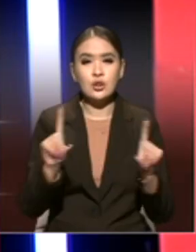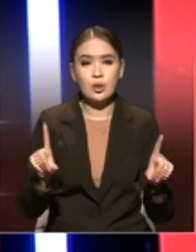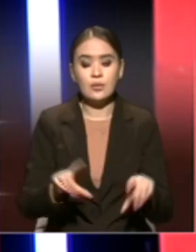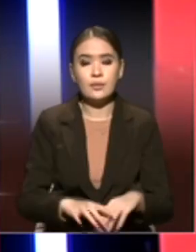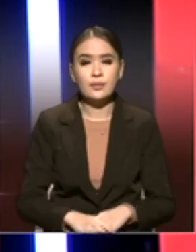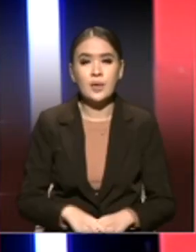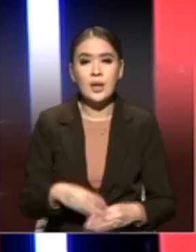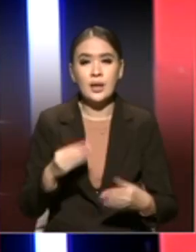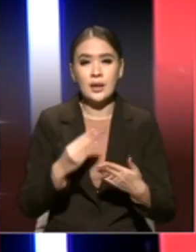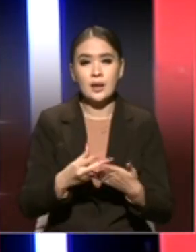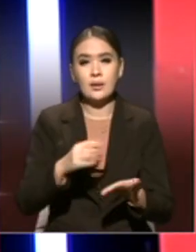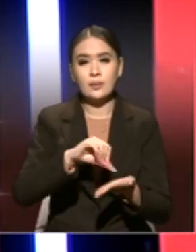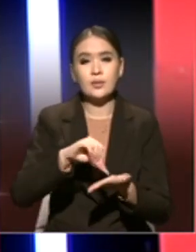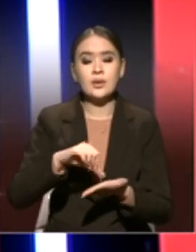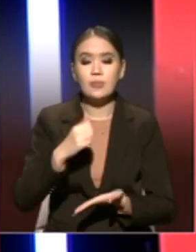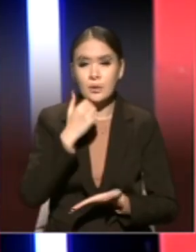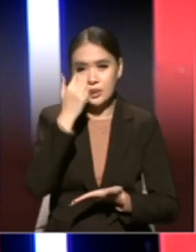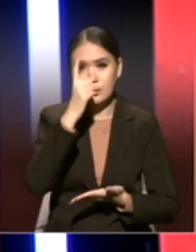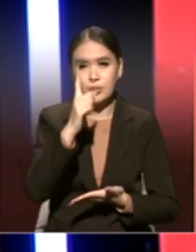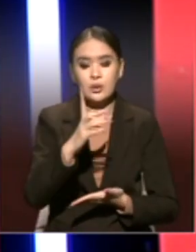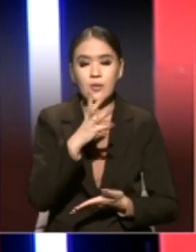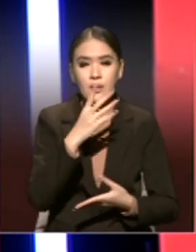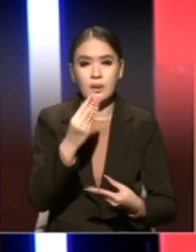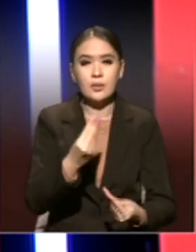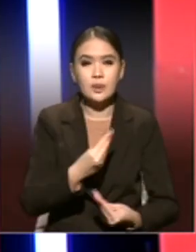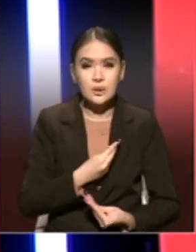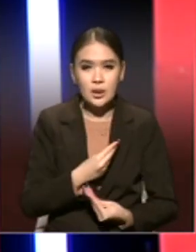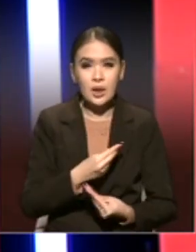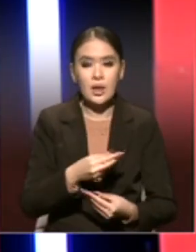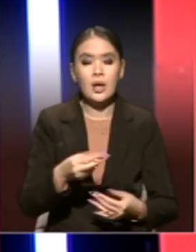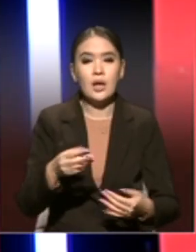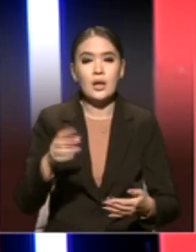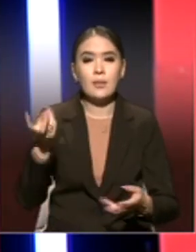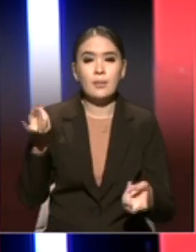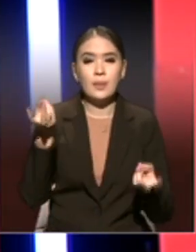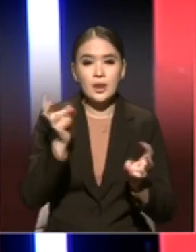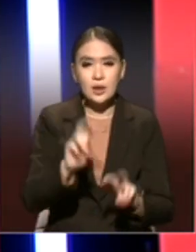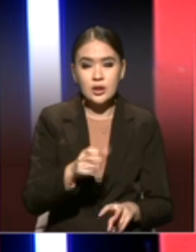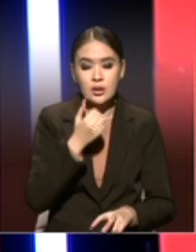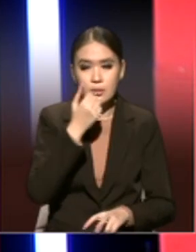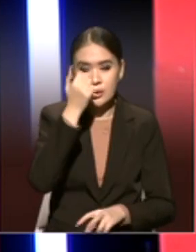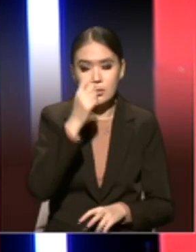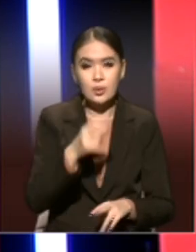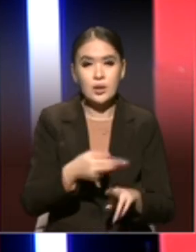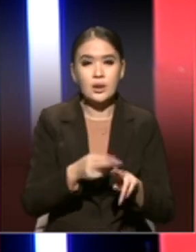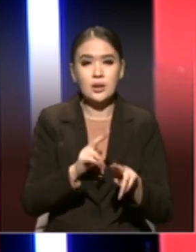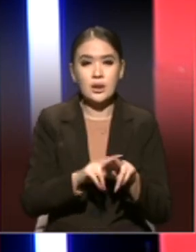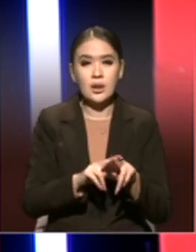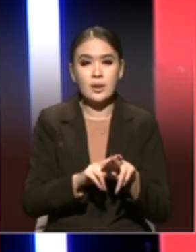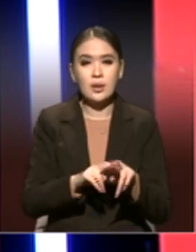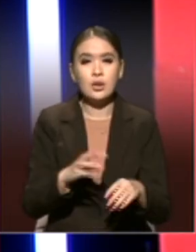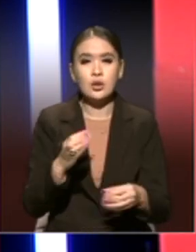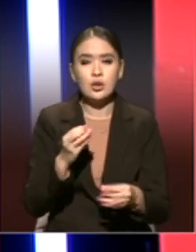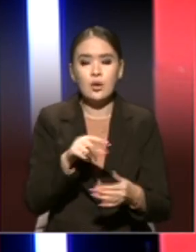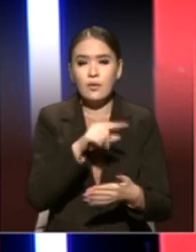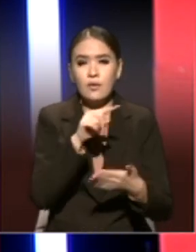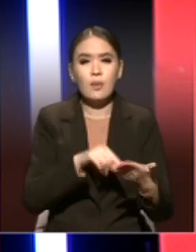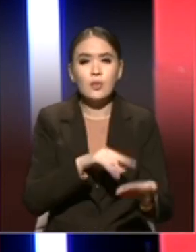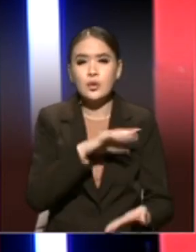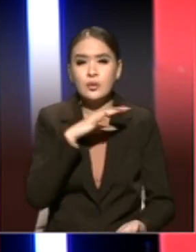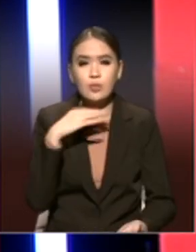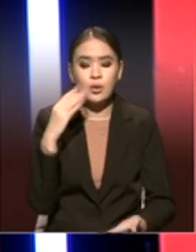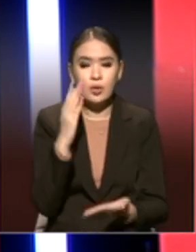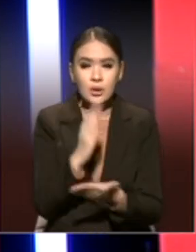көрермен, қымбат спикерлер, уақыт бөліп келгендеріңізге көп рахмет. Бірақ негізі айтайық деген мәселеміз аз қамтылып қалған сияқты, әлде біраз сұрақтарымыз бар еді.